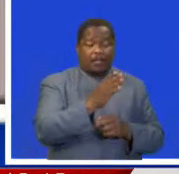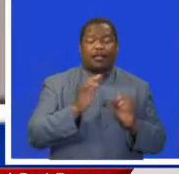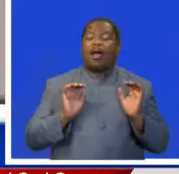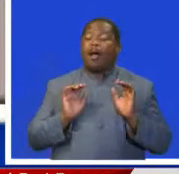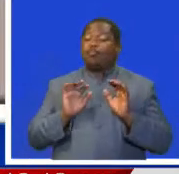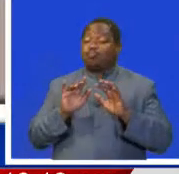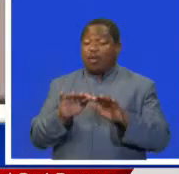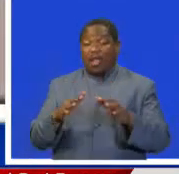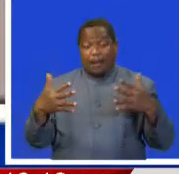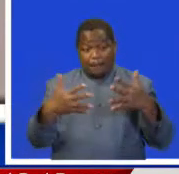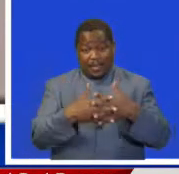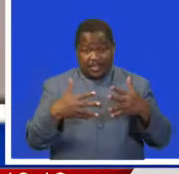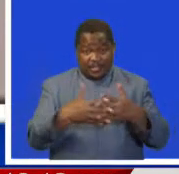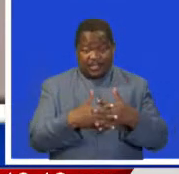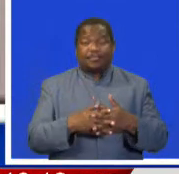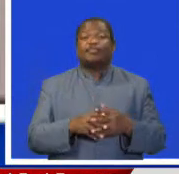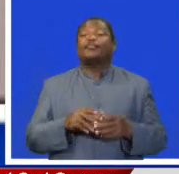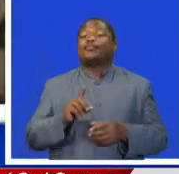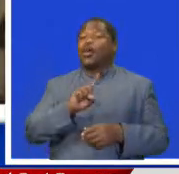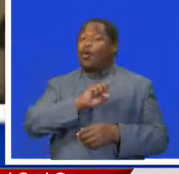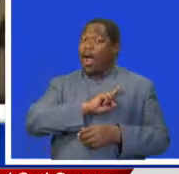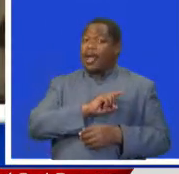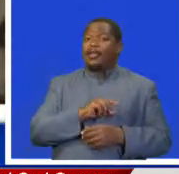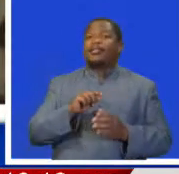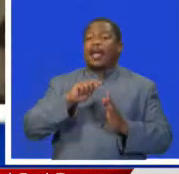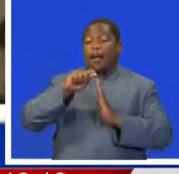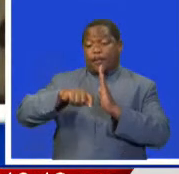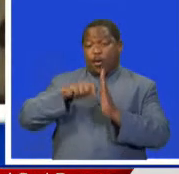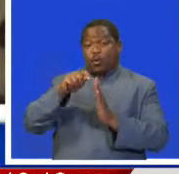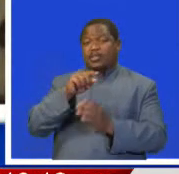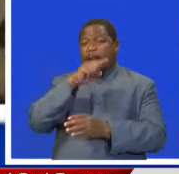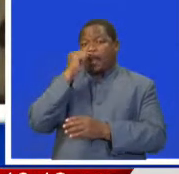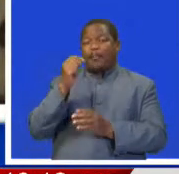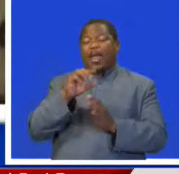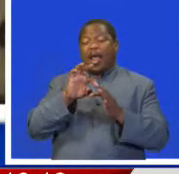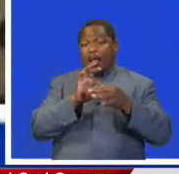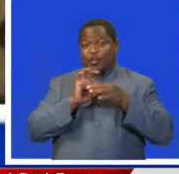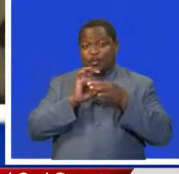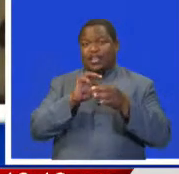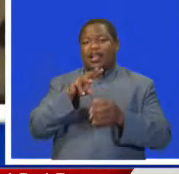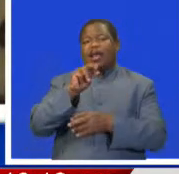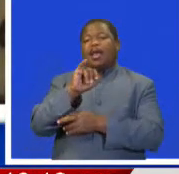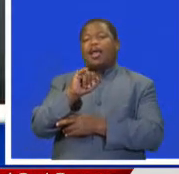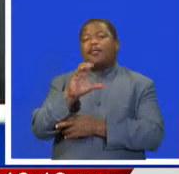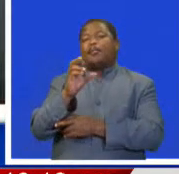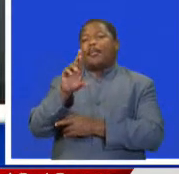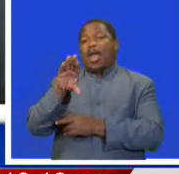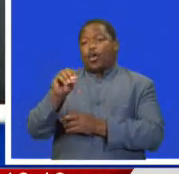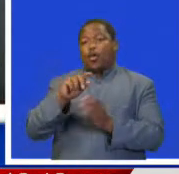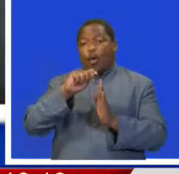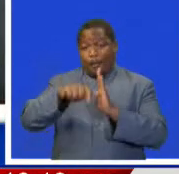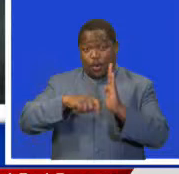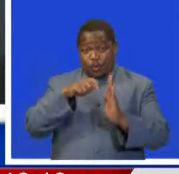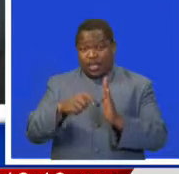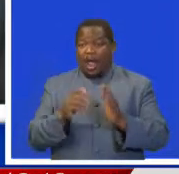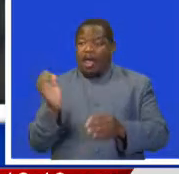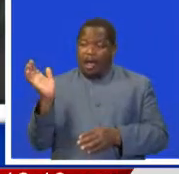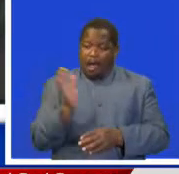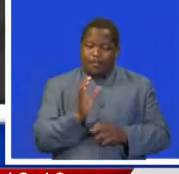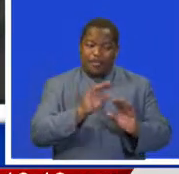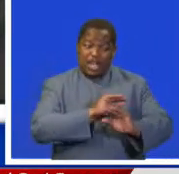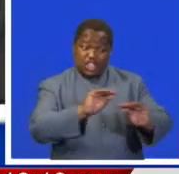yahulumende i-microproject lebe yitekto bafunzisa kabanti ngendzaba yekubeka tindzawo tekutsi bantfwana bageze